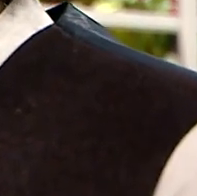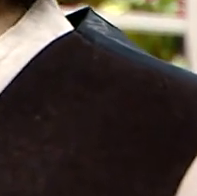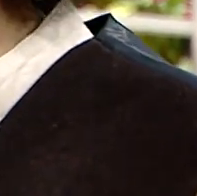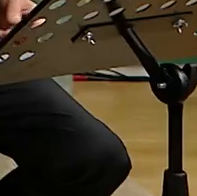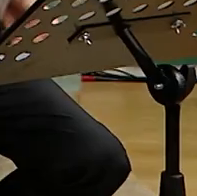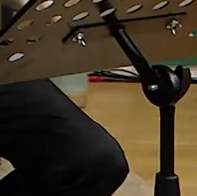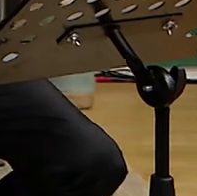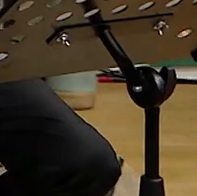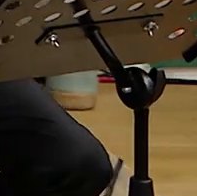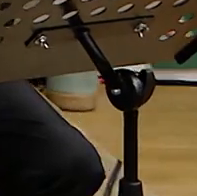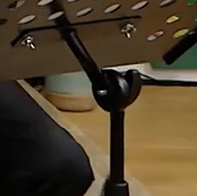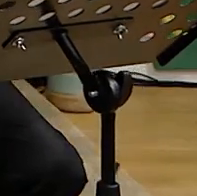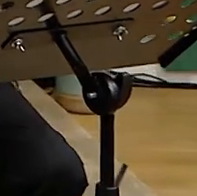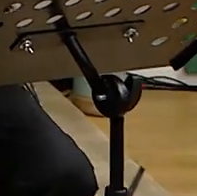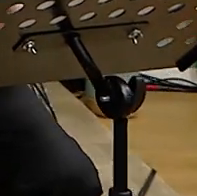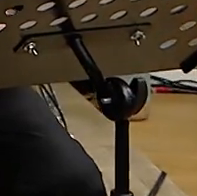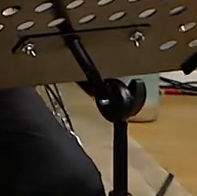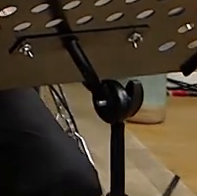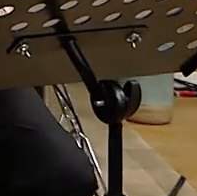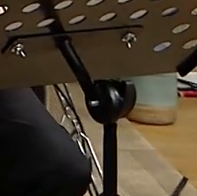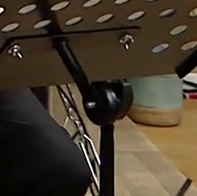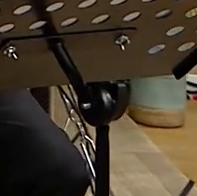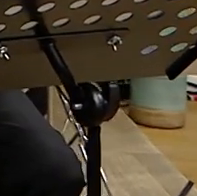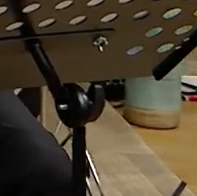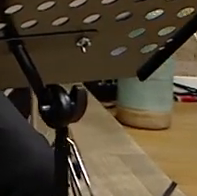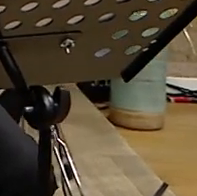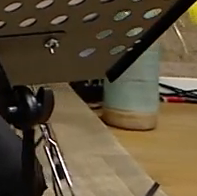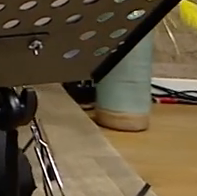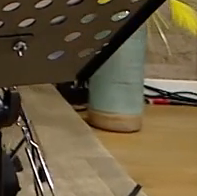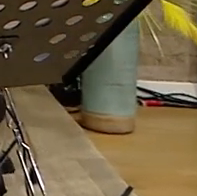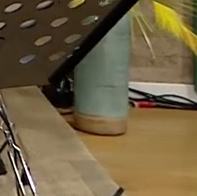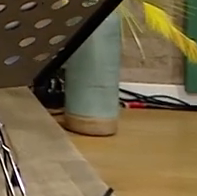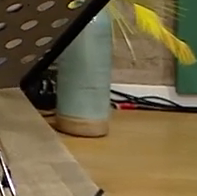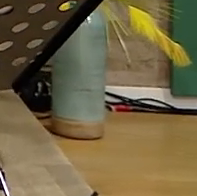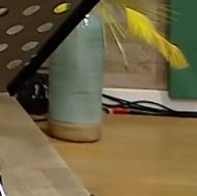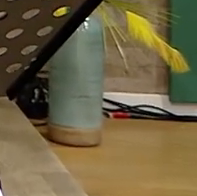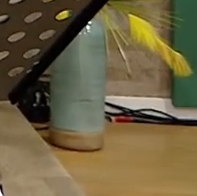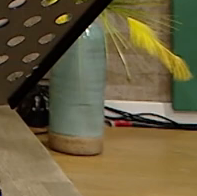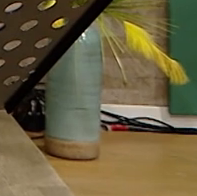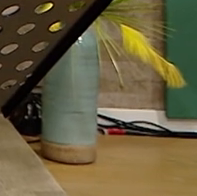Bizim